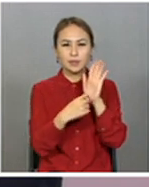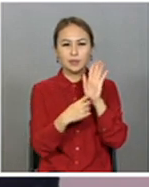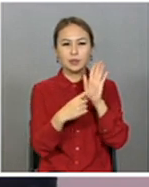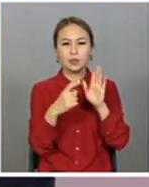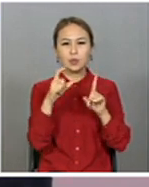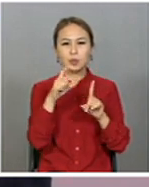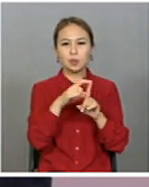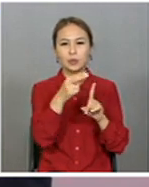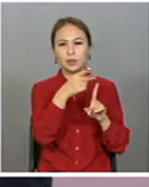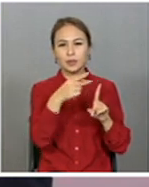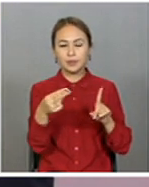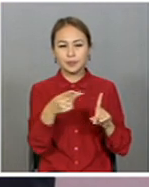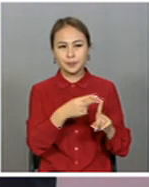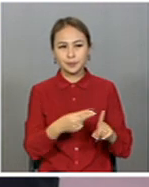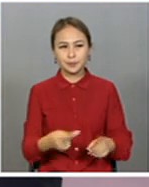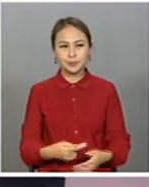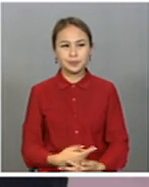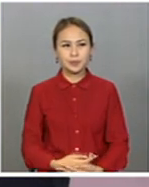сөйлем.